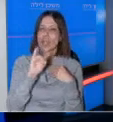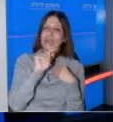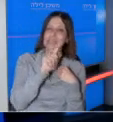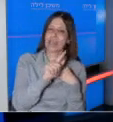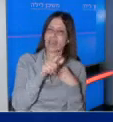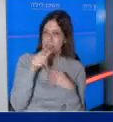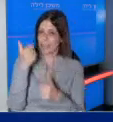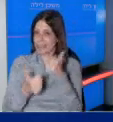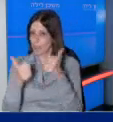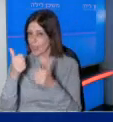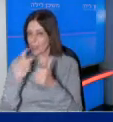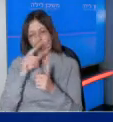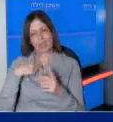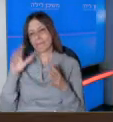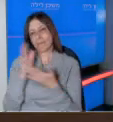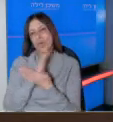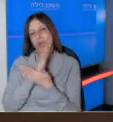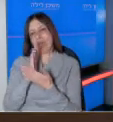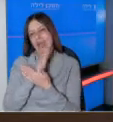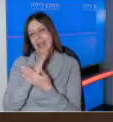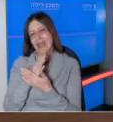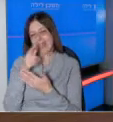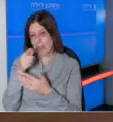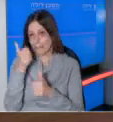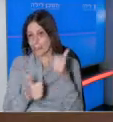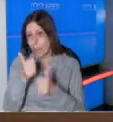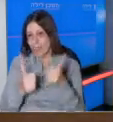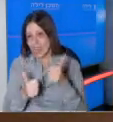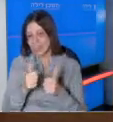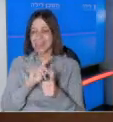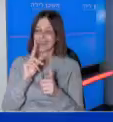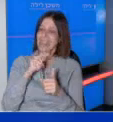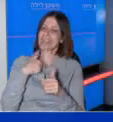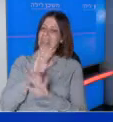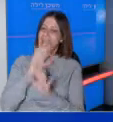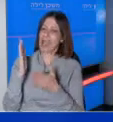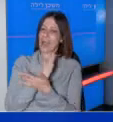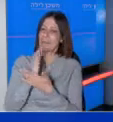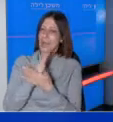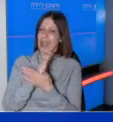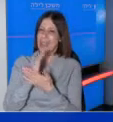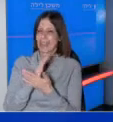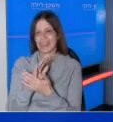אתה מתמודד. אני רק מוכן, אני רק אומר שאני מוכן. יש לנו פה סקופ, אני. לא, אני רק מוכן. אני רק מוכן.